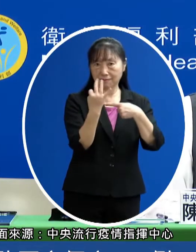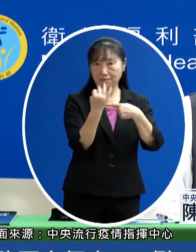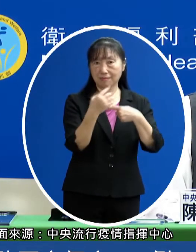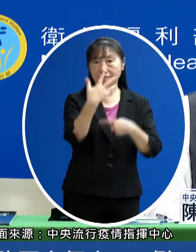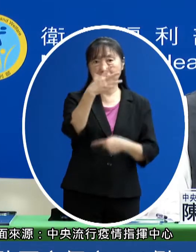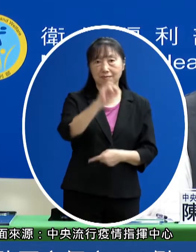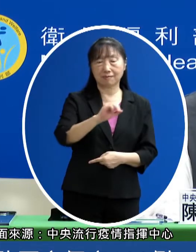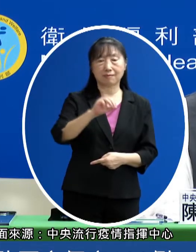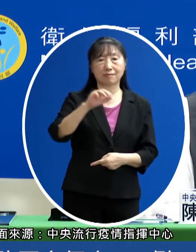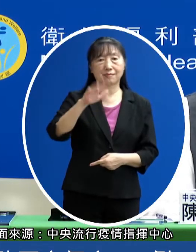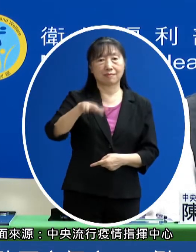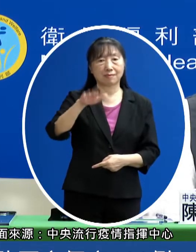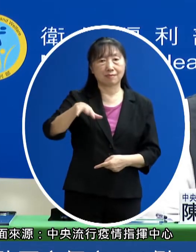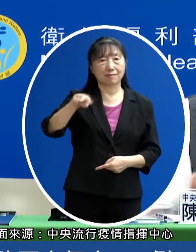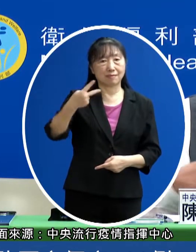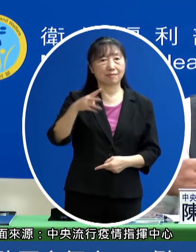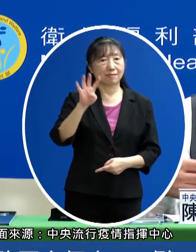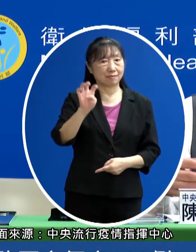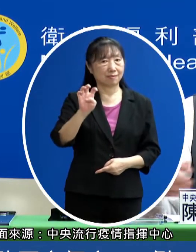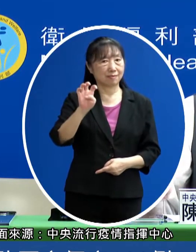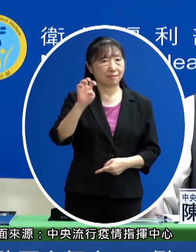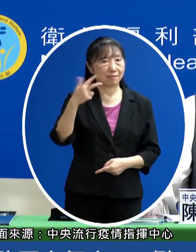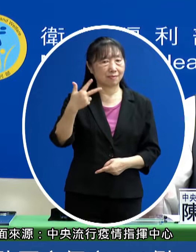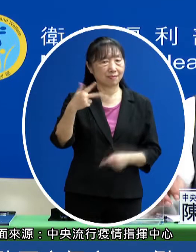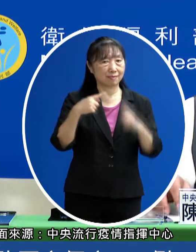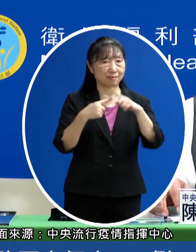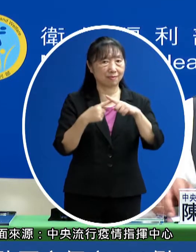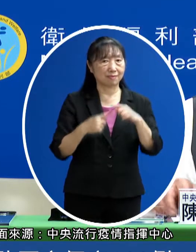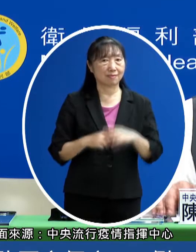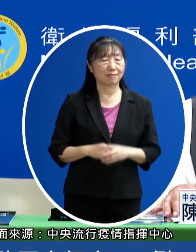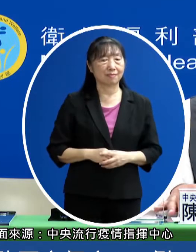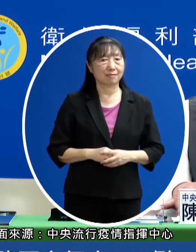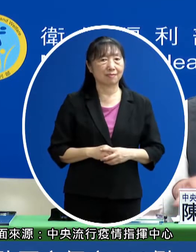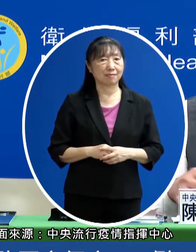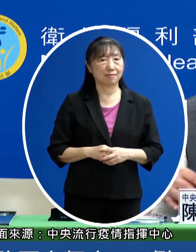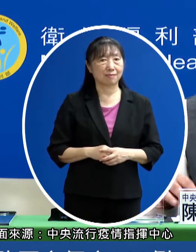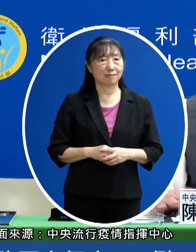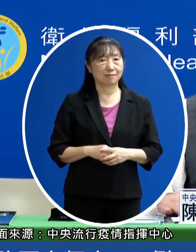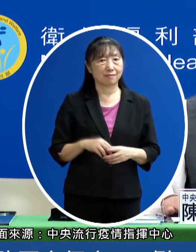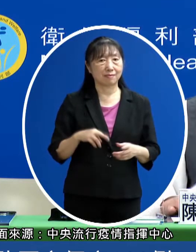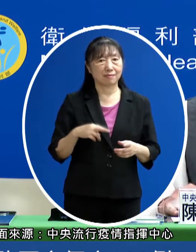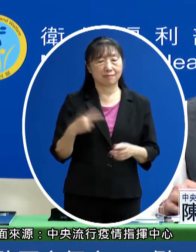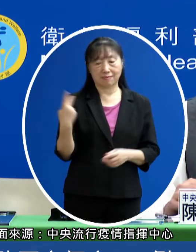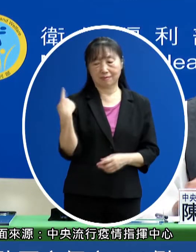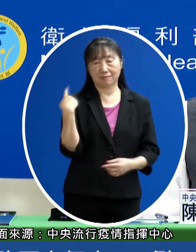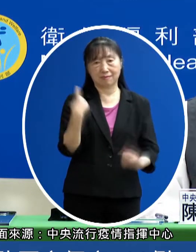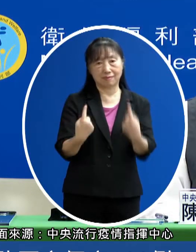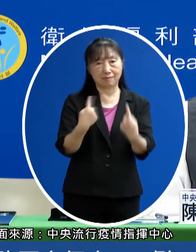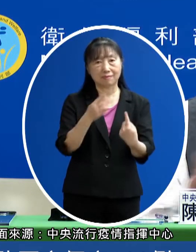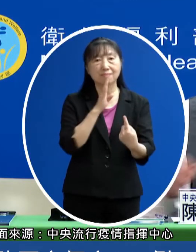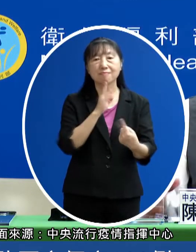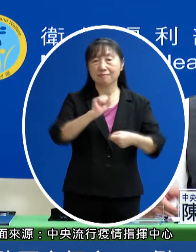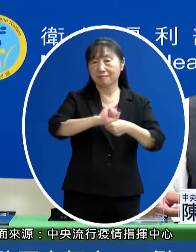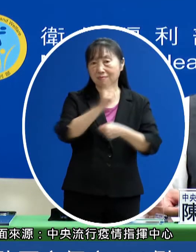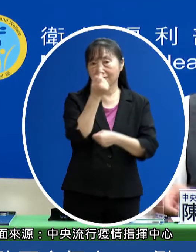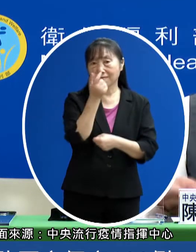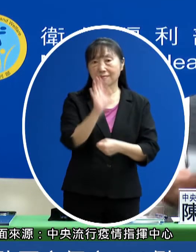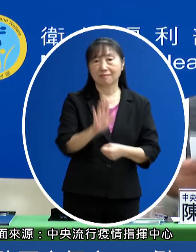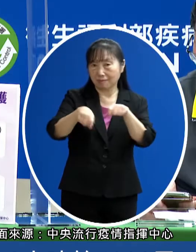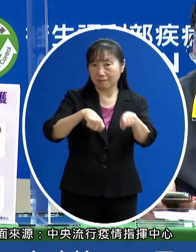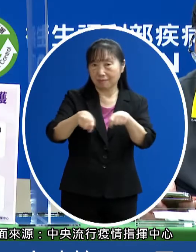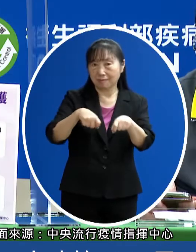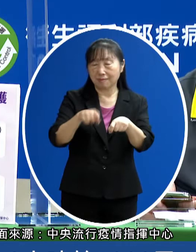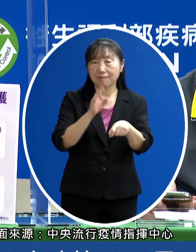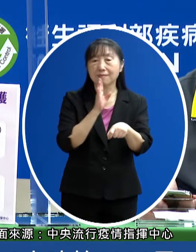了88247例。那境外移入的有46位，好，那死亡的个案新增的122